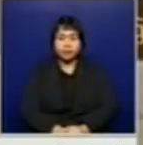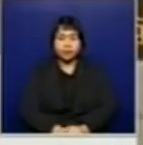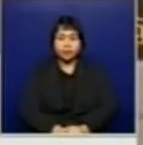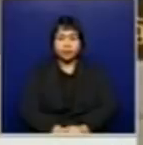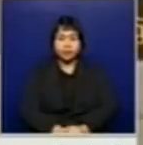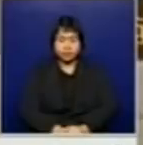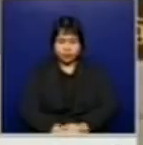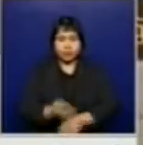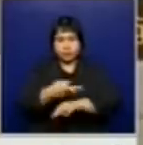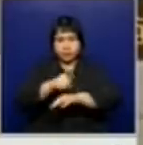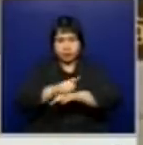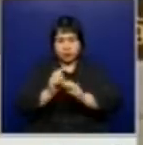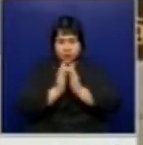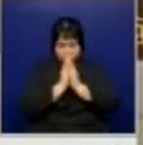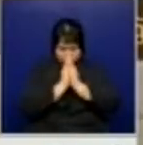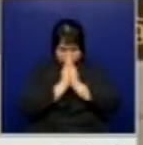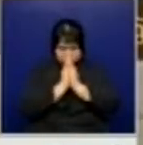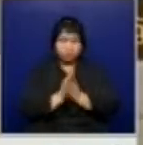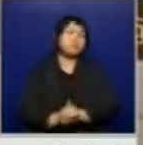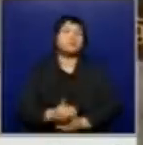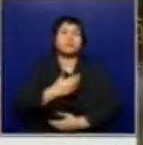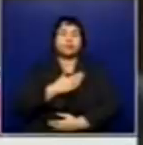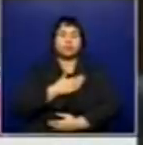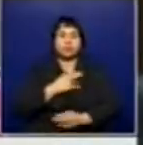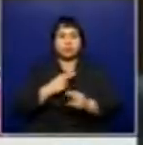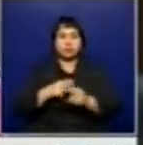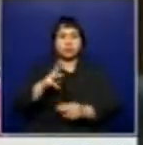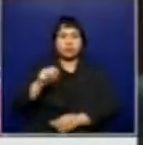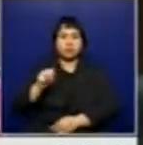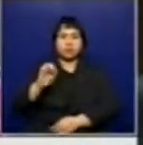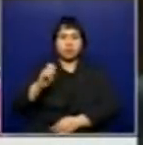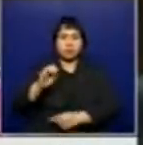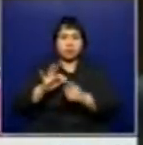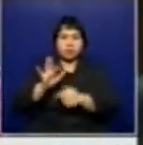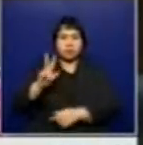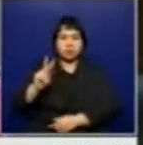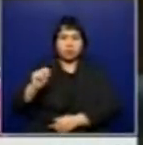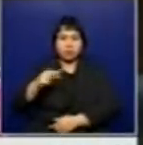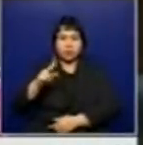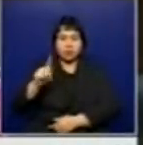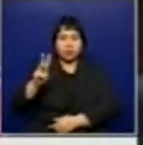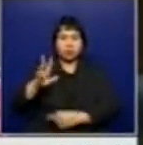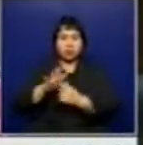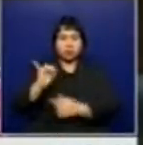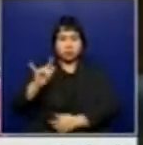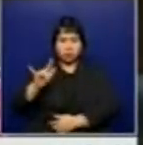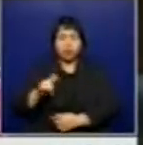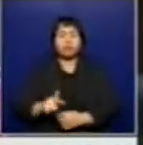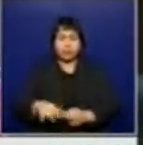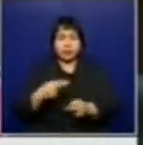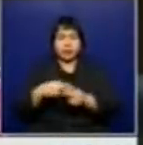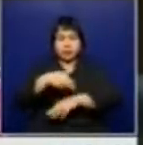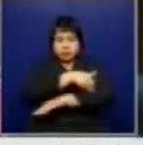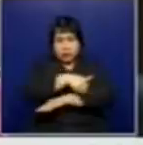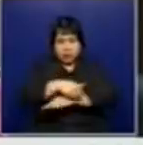กราบเรียนท่านประธานสภาที่เคารพครับกระผมนายมิ่งขวัญแสงสุวรรณสมาชิกสภาผู้แทนราษฎรระบบบัญชีราย